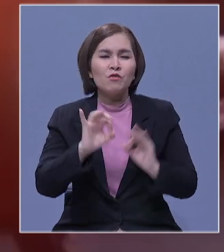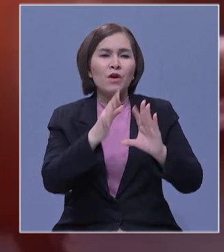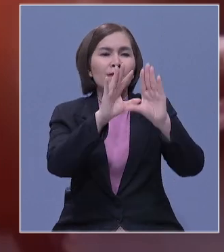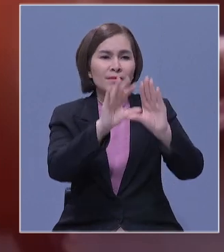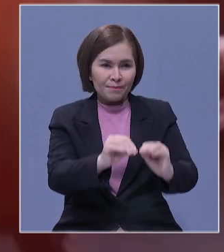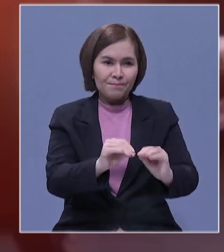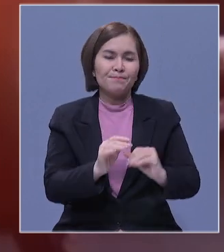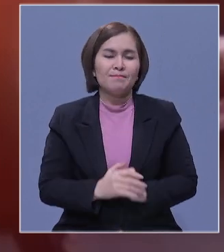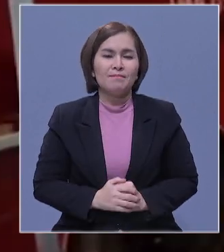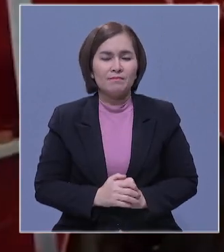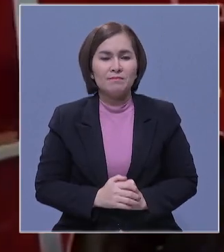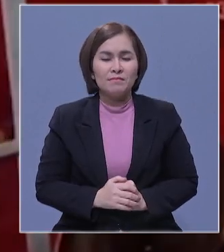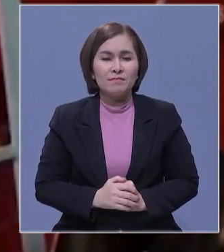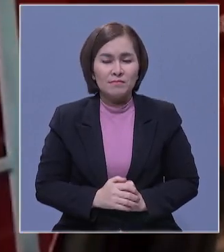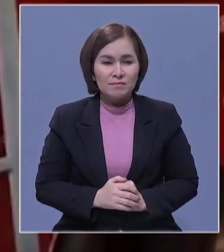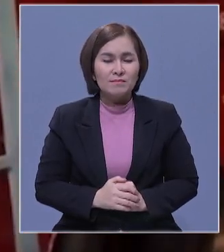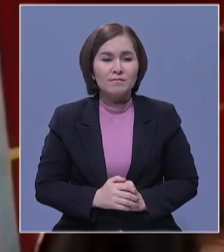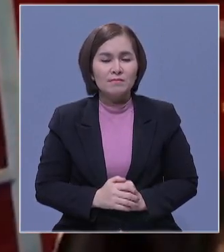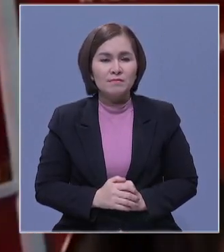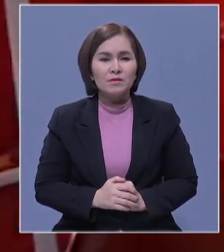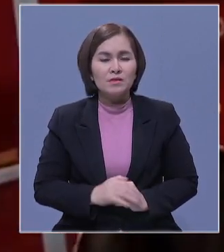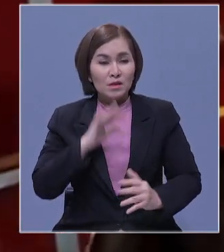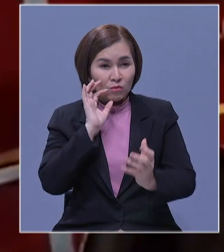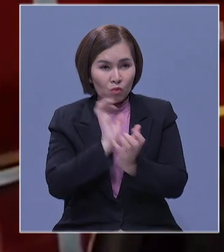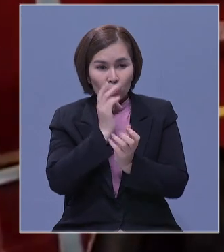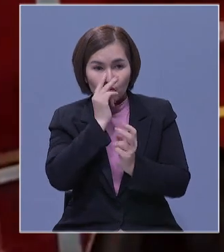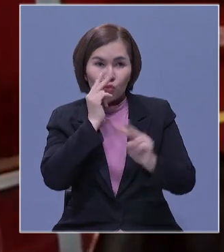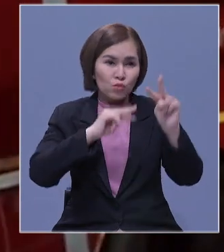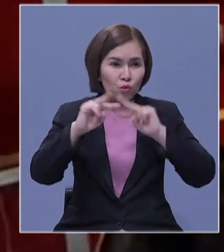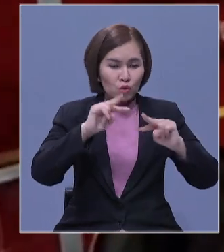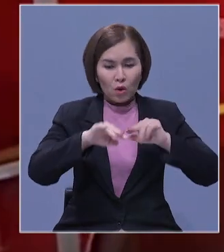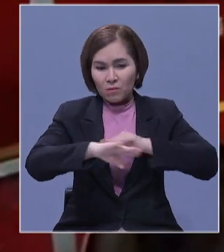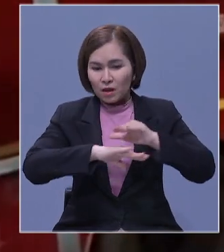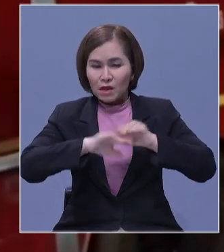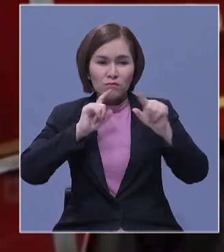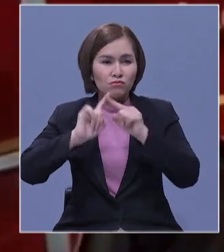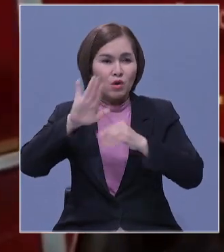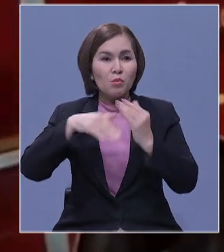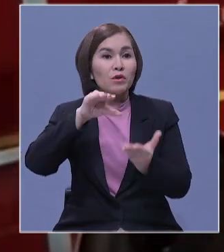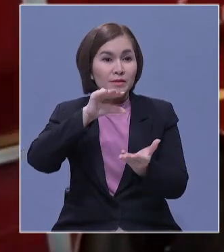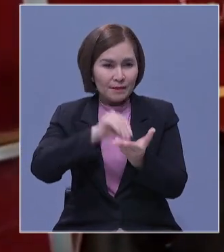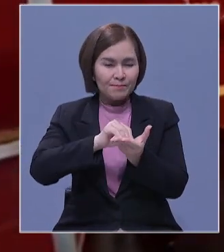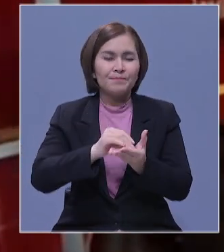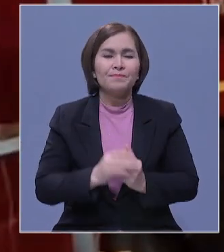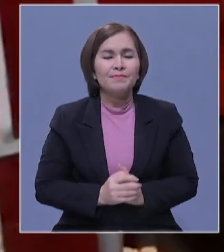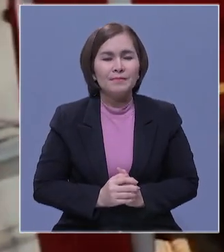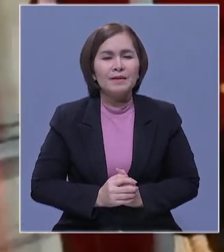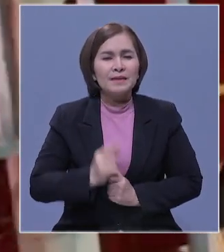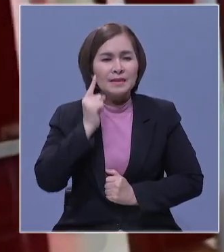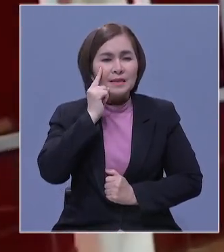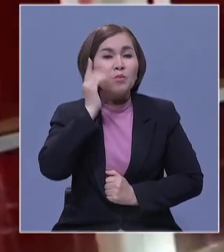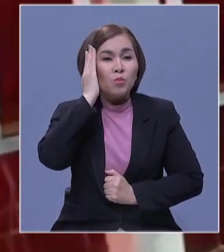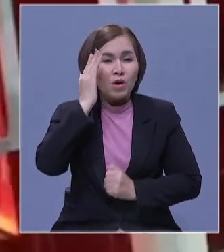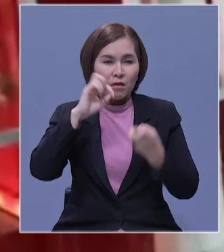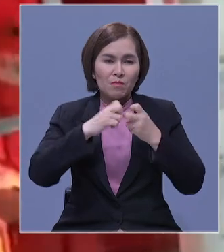เนี่ยเนี่ยค่ะทางเบื้องต้นนะคะทางเจ้าหน้าที่ตำรวจก็ตรวจสอบแล้วก็เก็บหลักฐานเอาไว้นะคะแล้วก็คาดว่าผู้ก่อเหตุคง